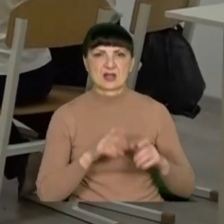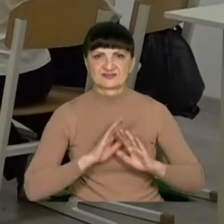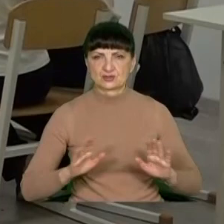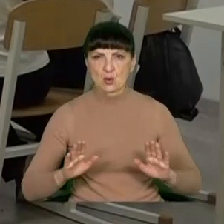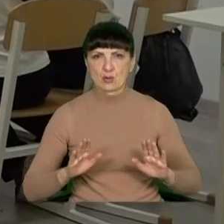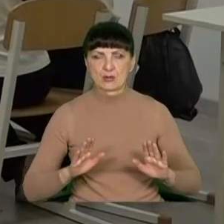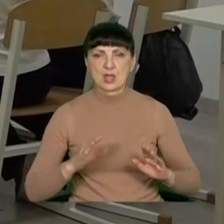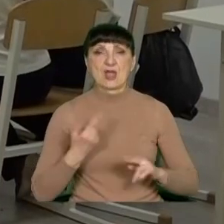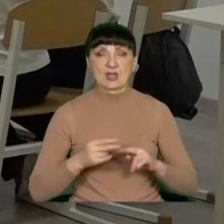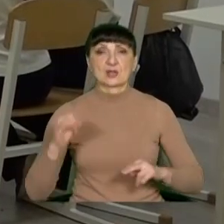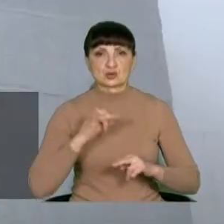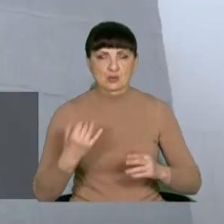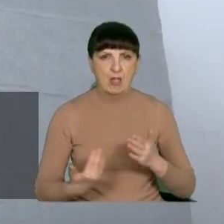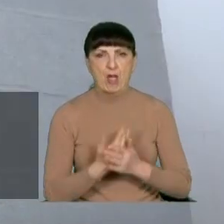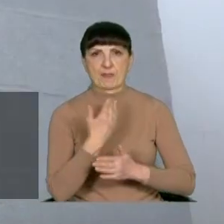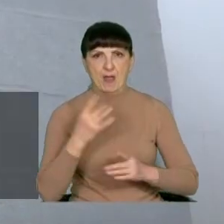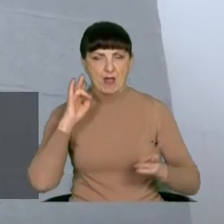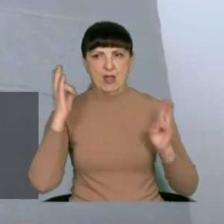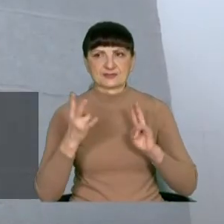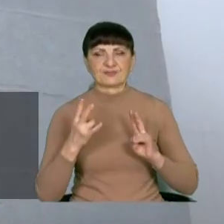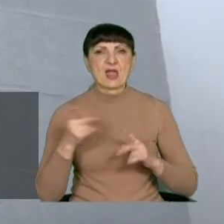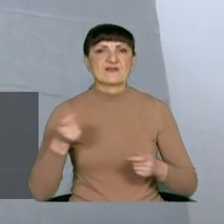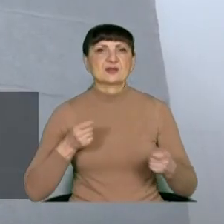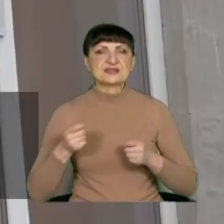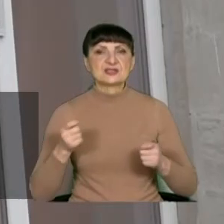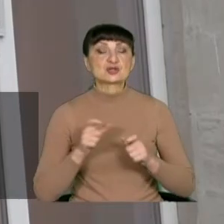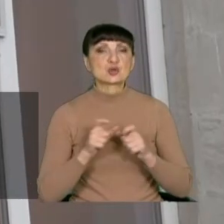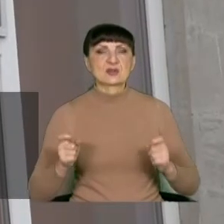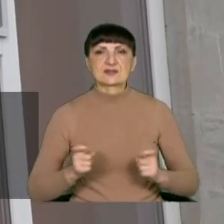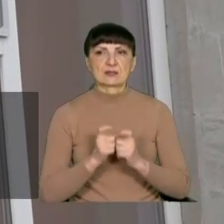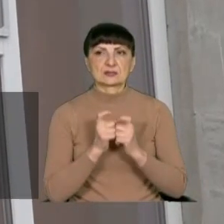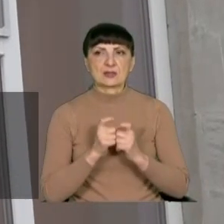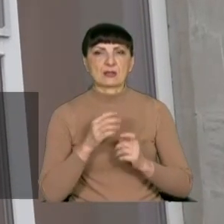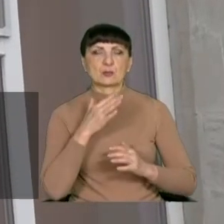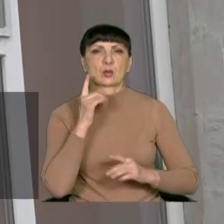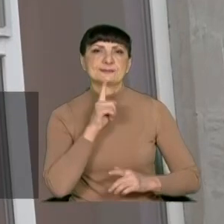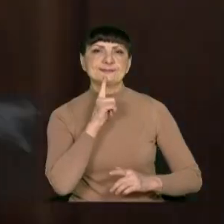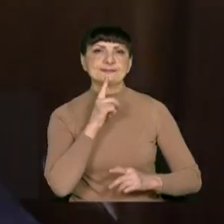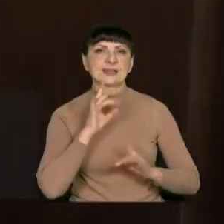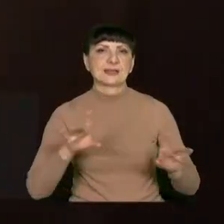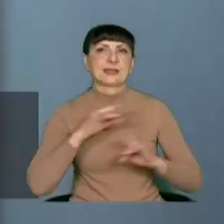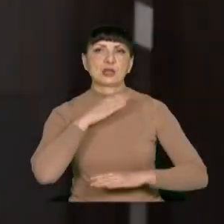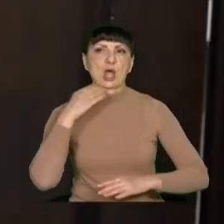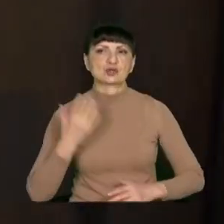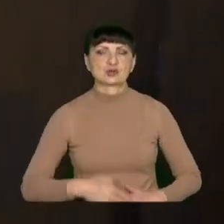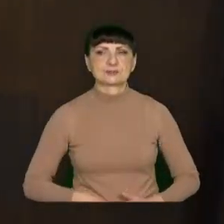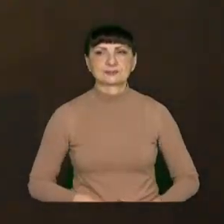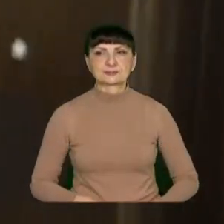И эта история опять всплывает. В администрации оскандалившейся школы оказались немногословные.